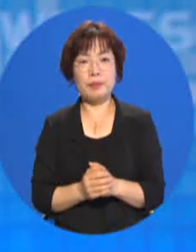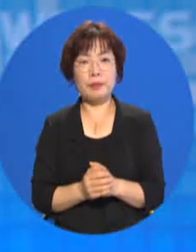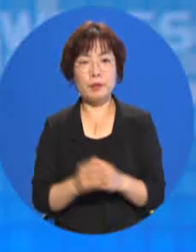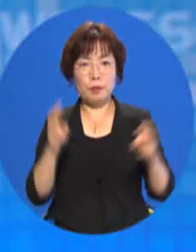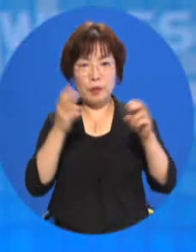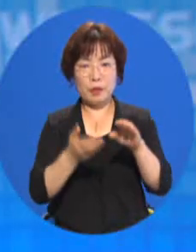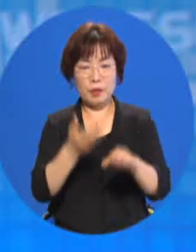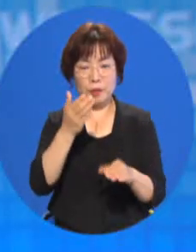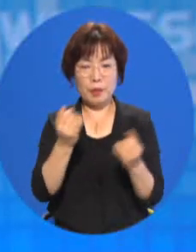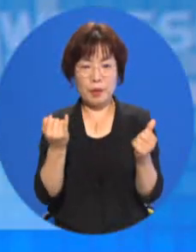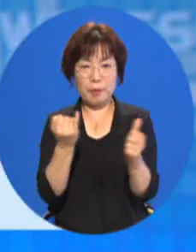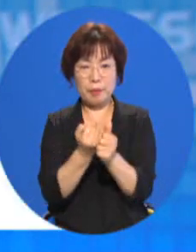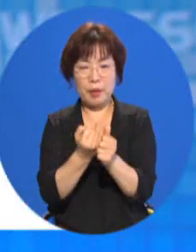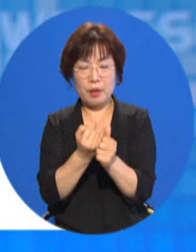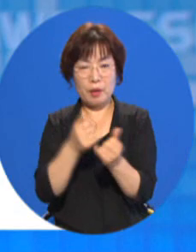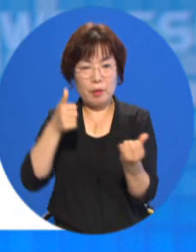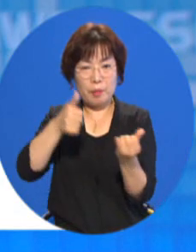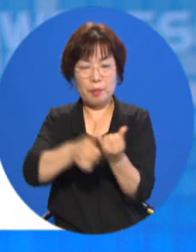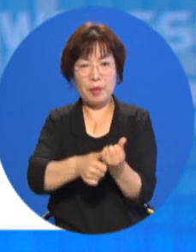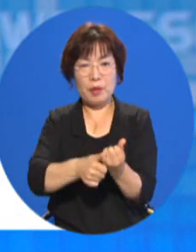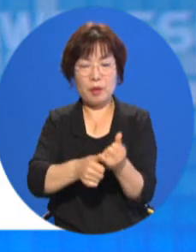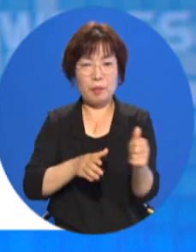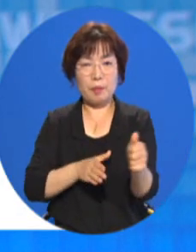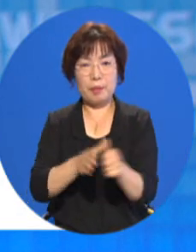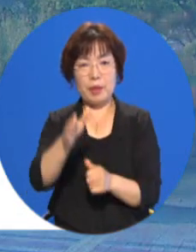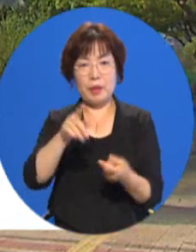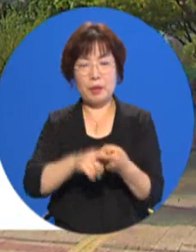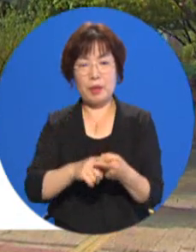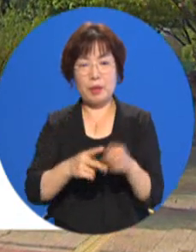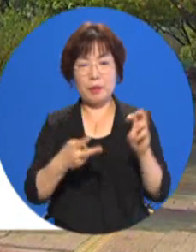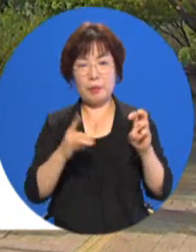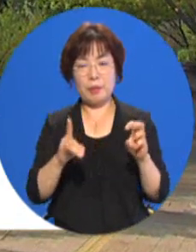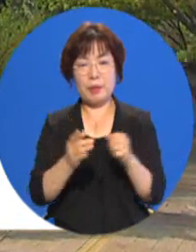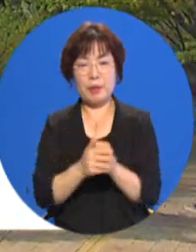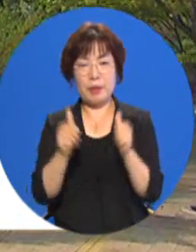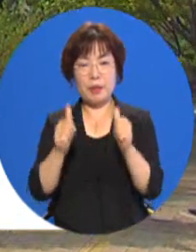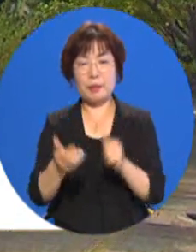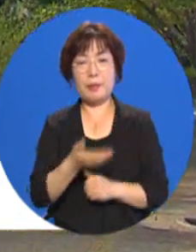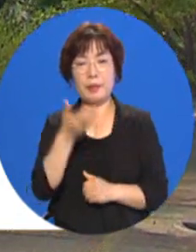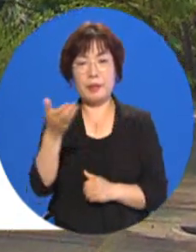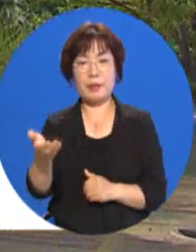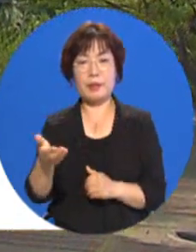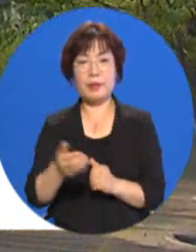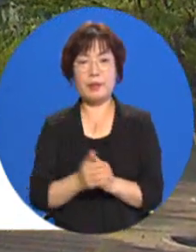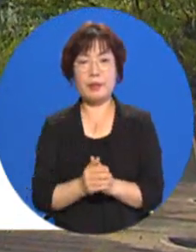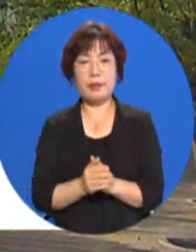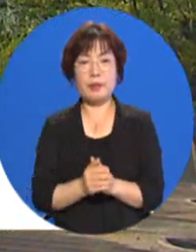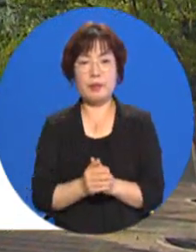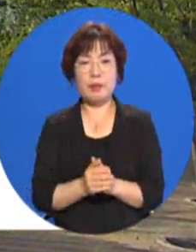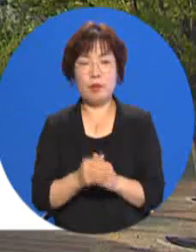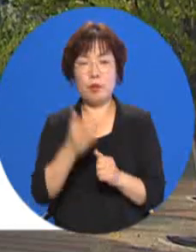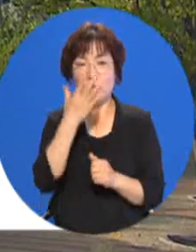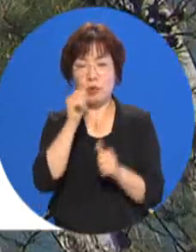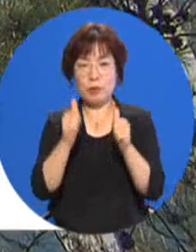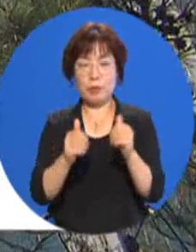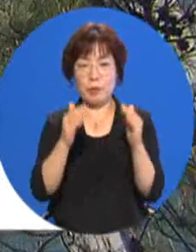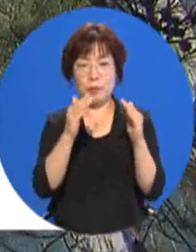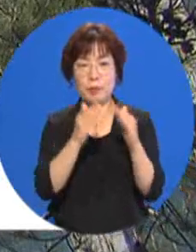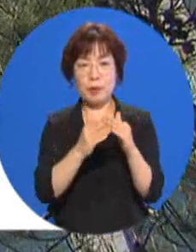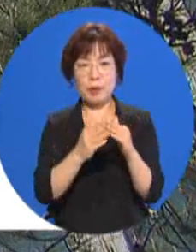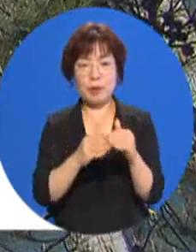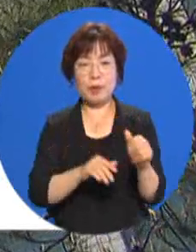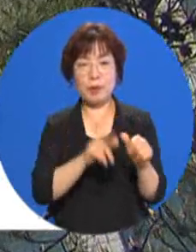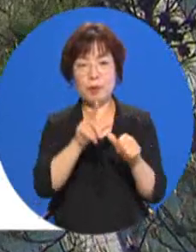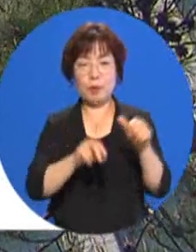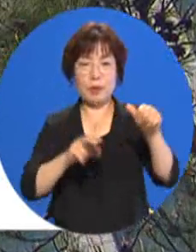회사 선배의 약혼녀를 성폭행하고 숨지게 한 혐의를 받는 30대가 재판에 넘겨졌습니다. 광주지검 순천지청은